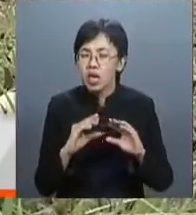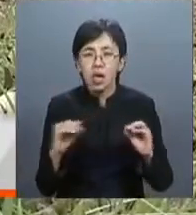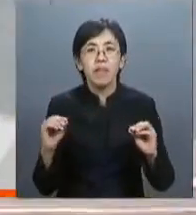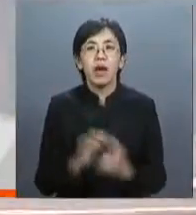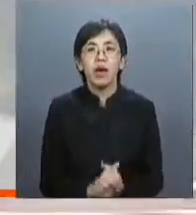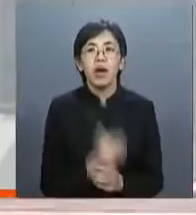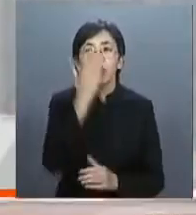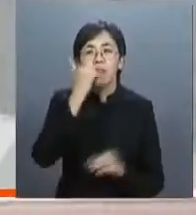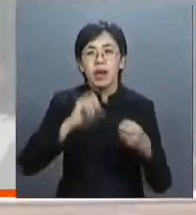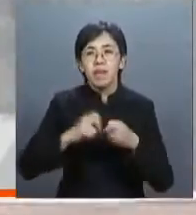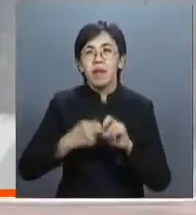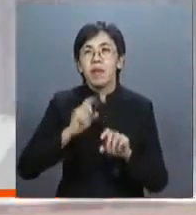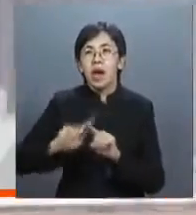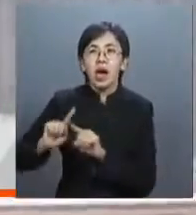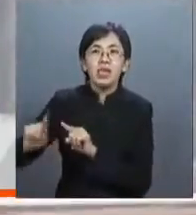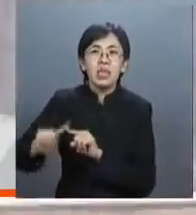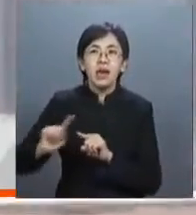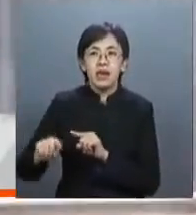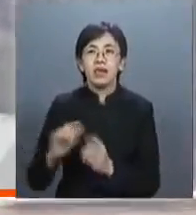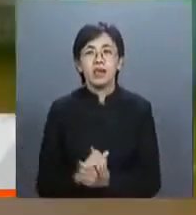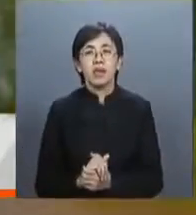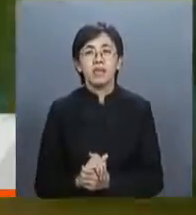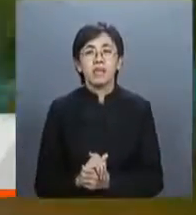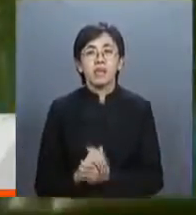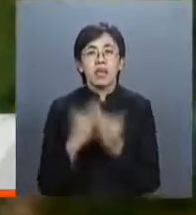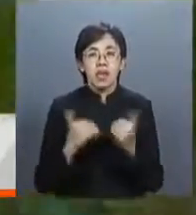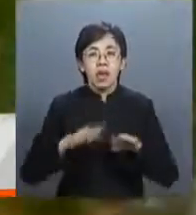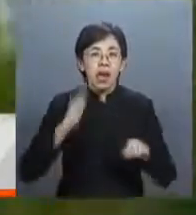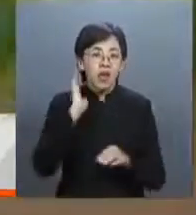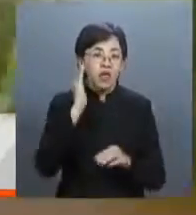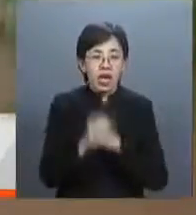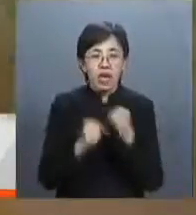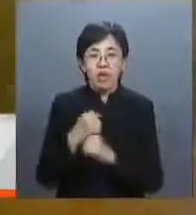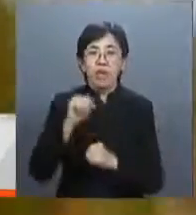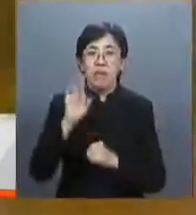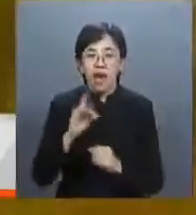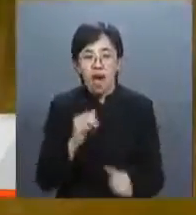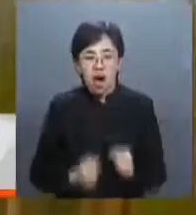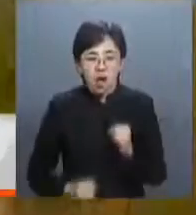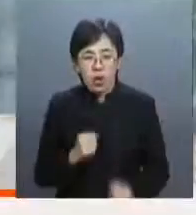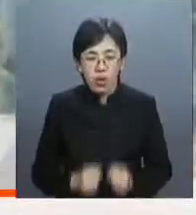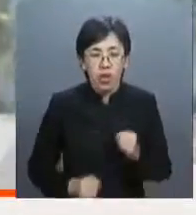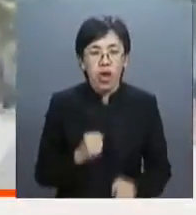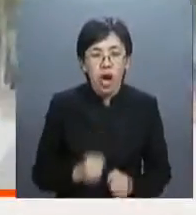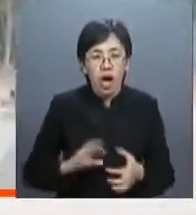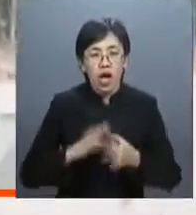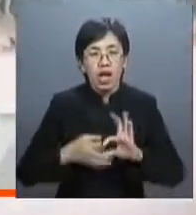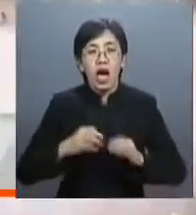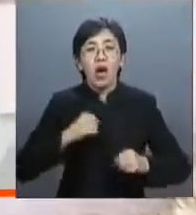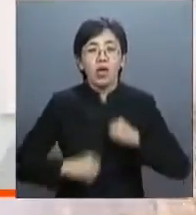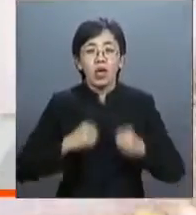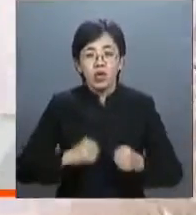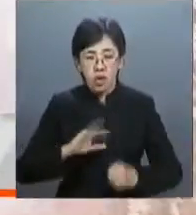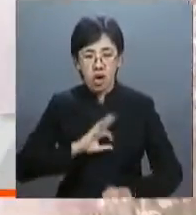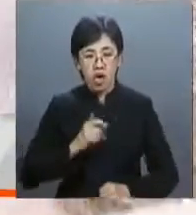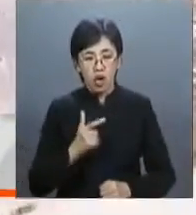เนื่องจากปัญหาหลายๆอย่างที่ไม่เอื้ออำนวยแต่การที่เด็กหนุ่มวัย18ปีสามารถคว้า2เหรียญทองกีฬาเยาวชนแห่งชาติครั้งล่าสุดมา